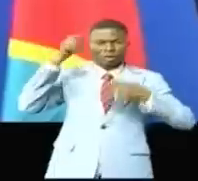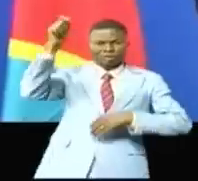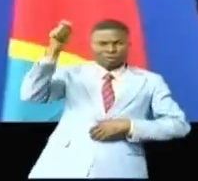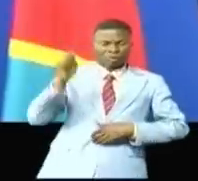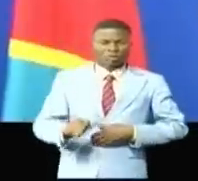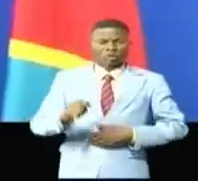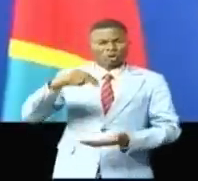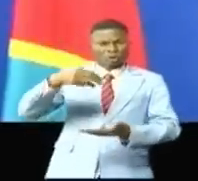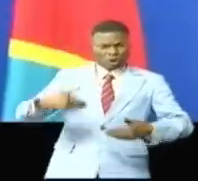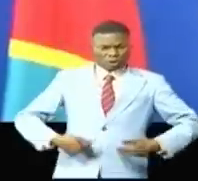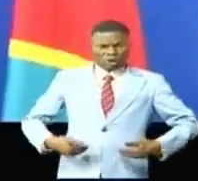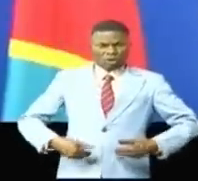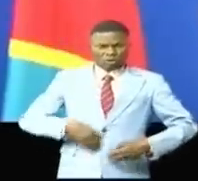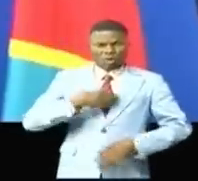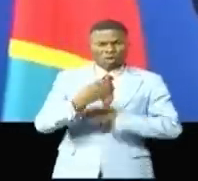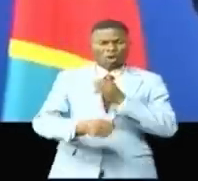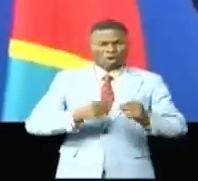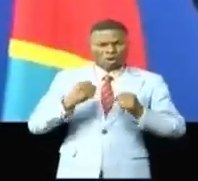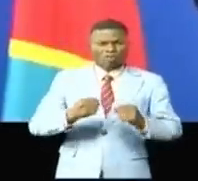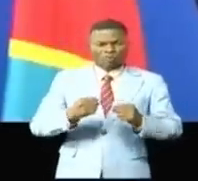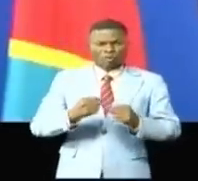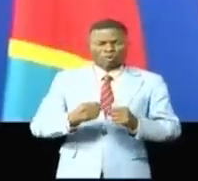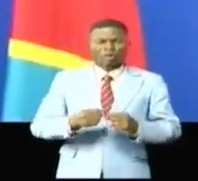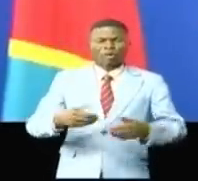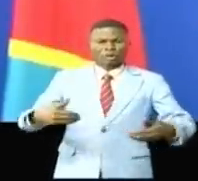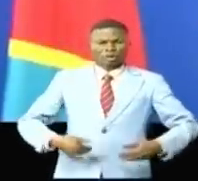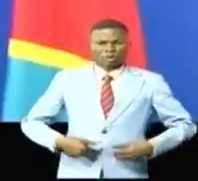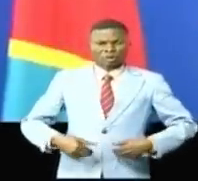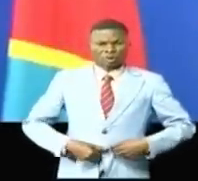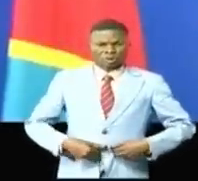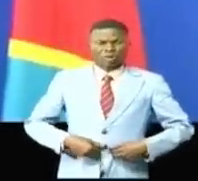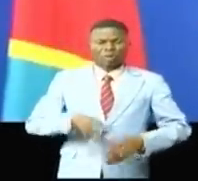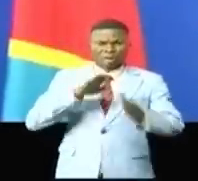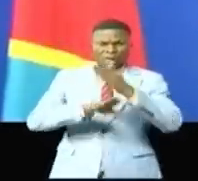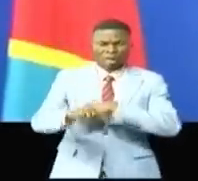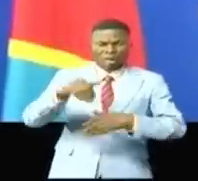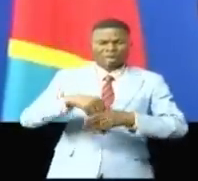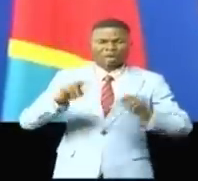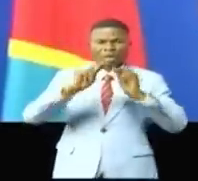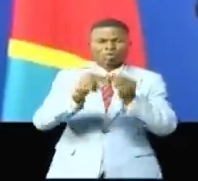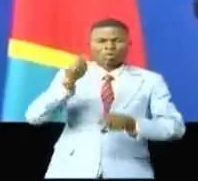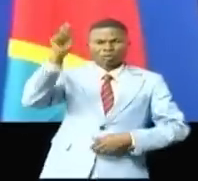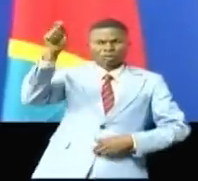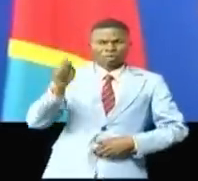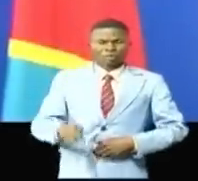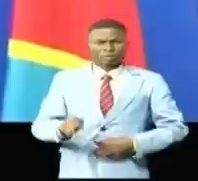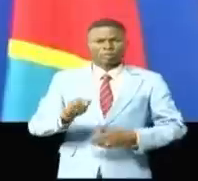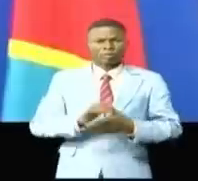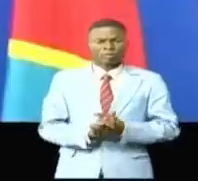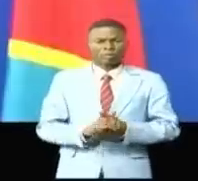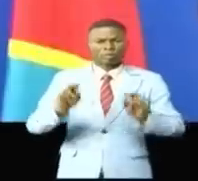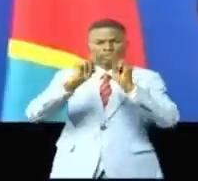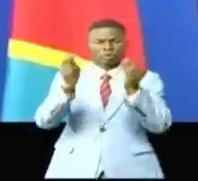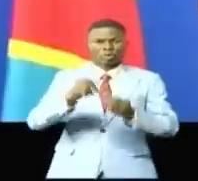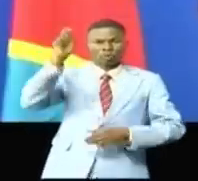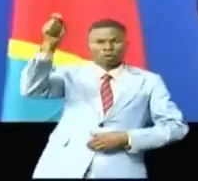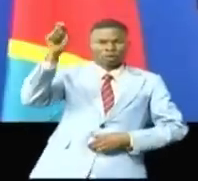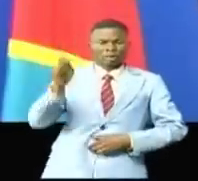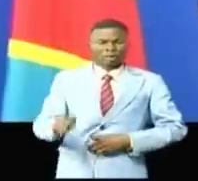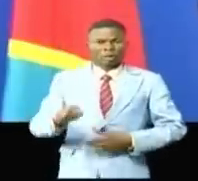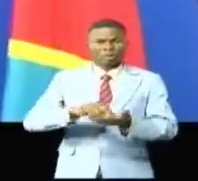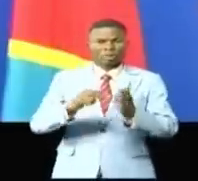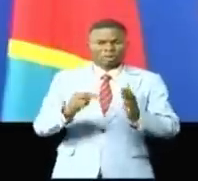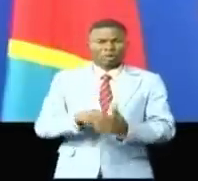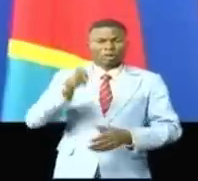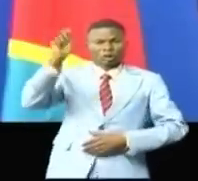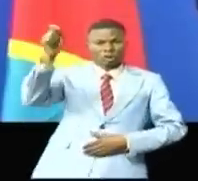les matos à la mobilisation générale ba jeune ba s'enrôler dans l'armée tozana front ou tobengi militaire ça veut dire que ba